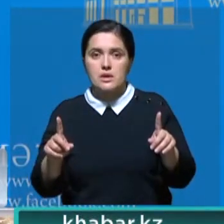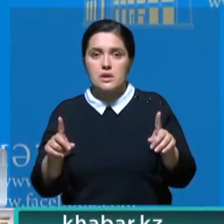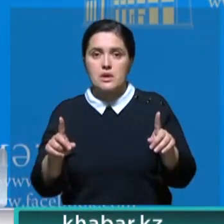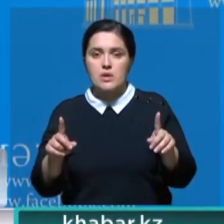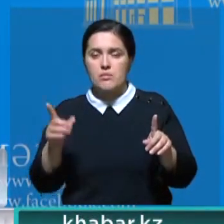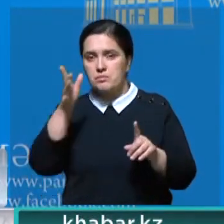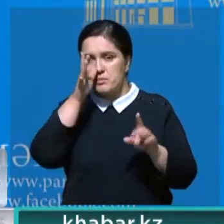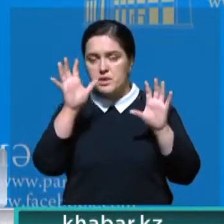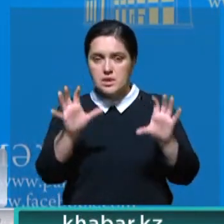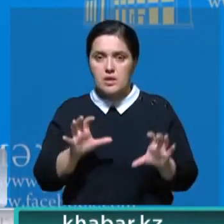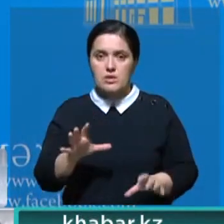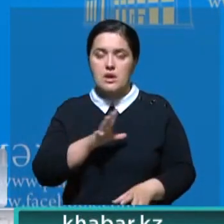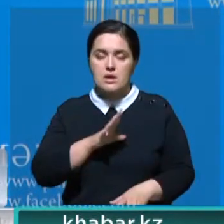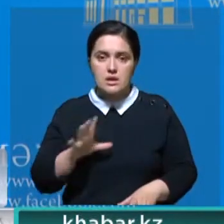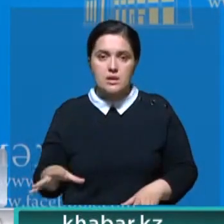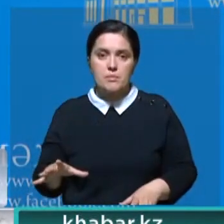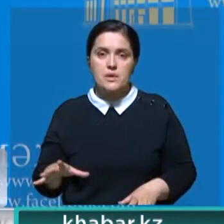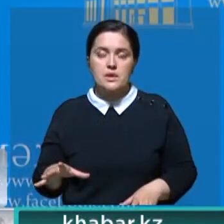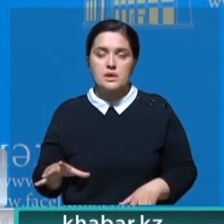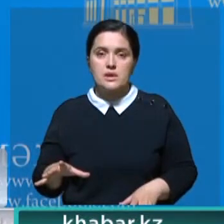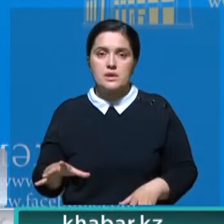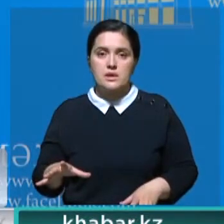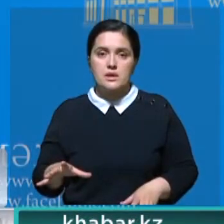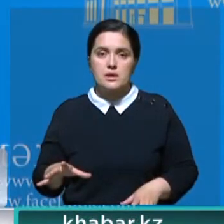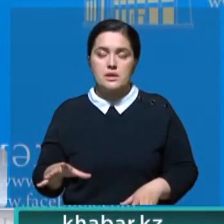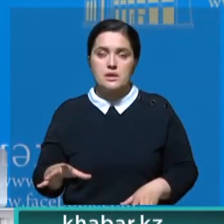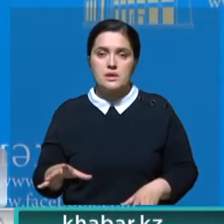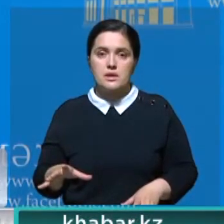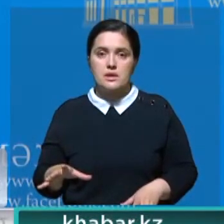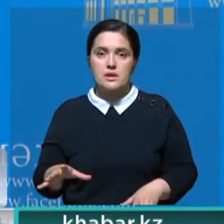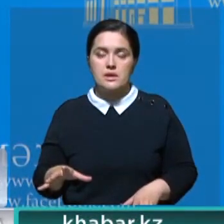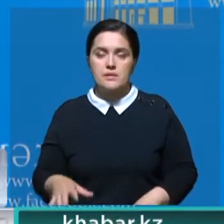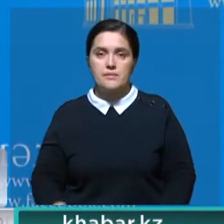незаконного оборота дериватов, браконьерства и так далее.